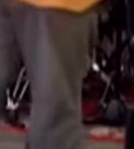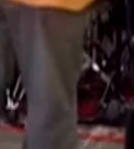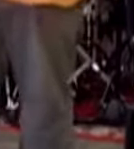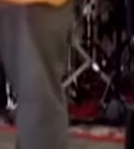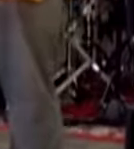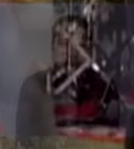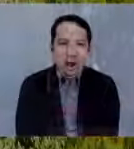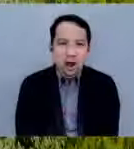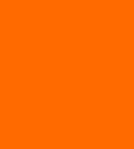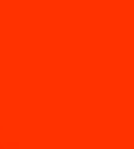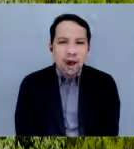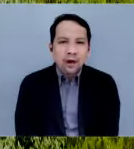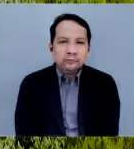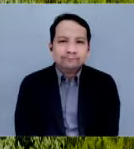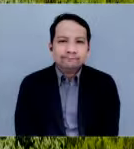High.